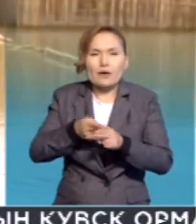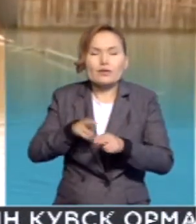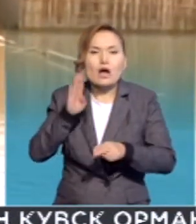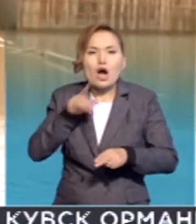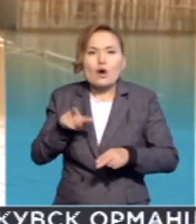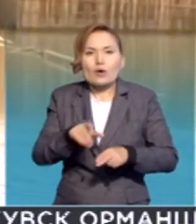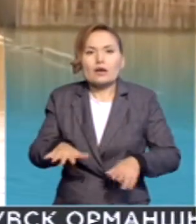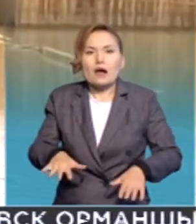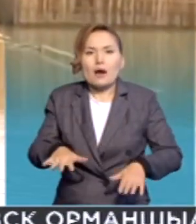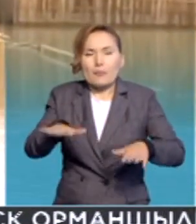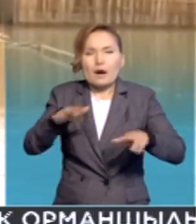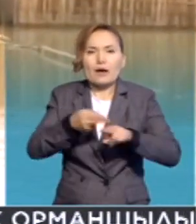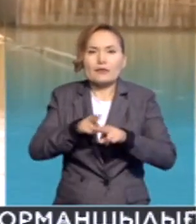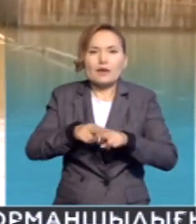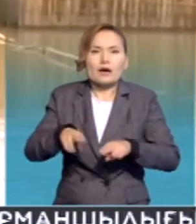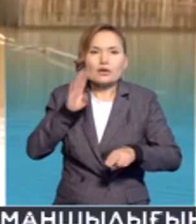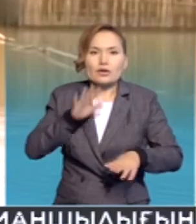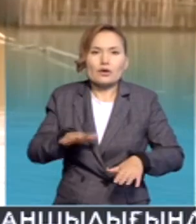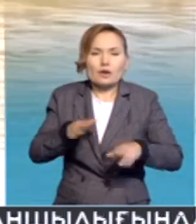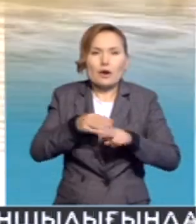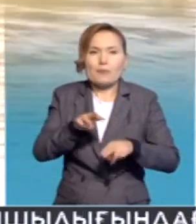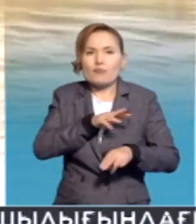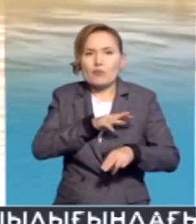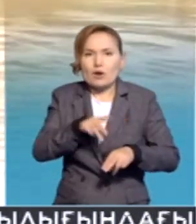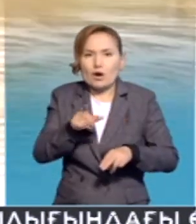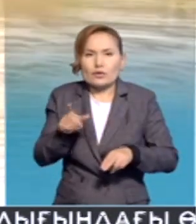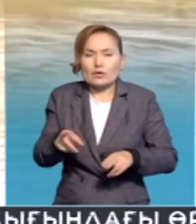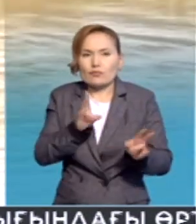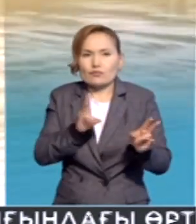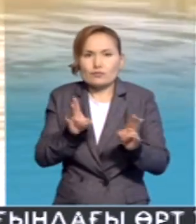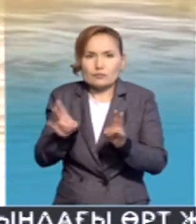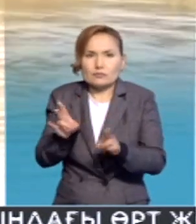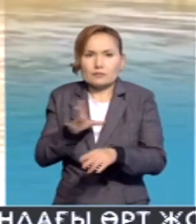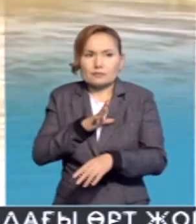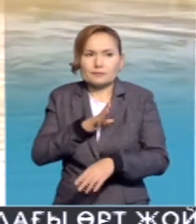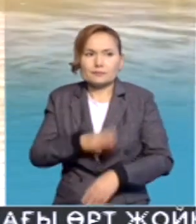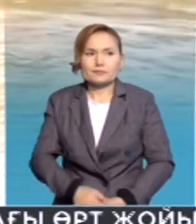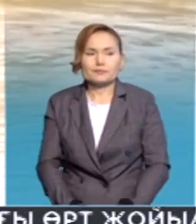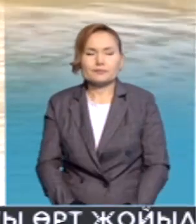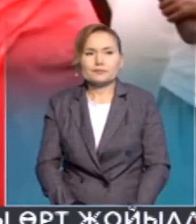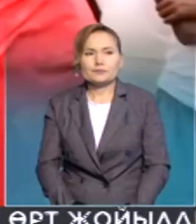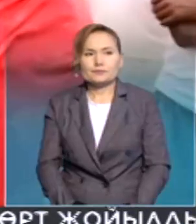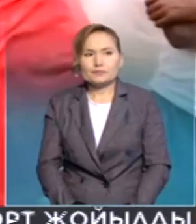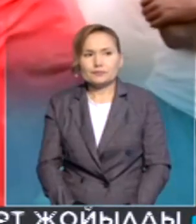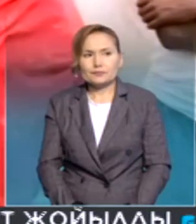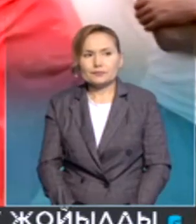арнасынан тасып, талай аумақты тасқын шайып, миллиондаған адам зардап шегеді.